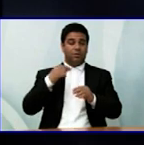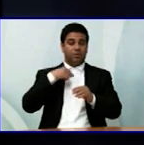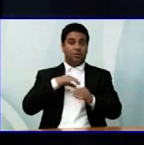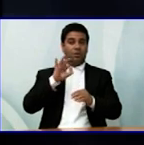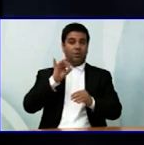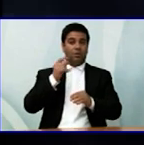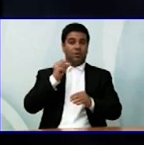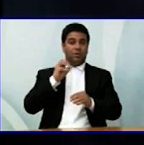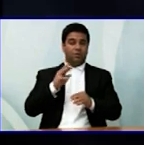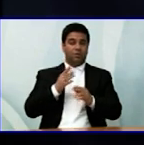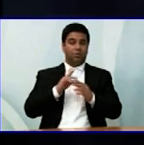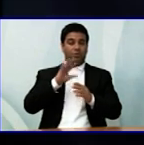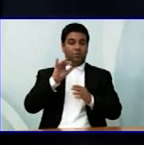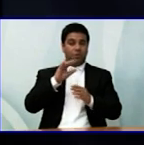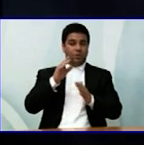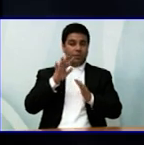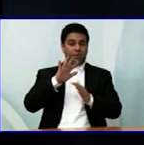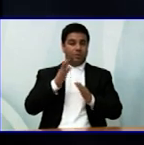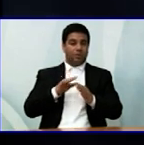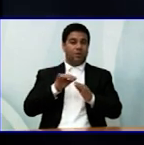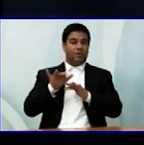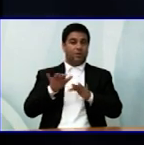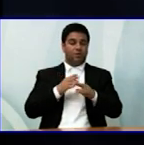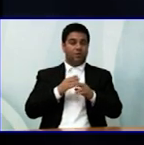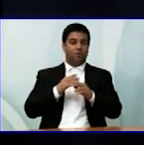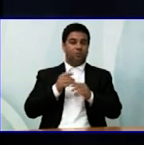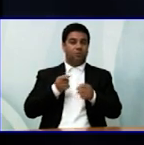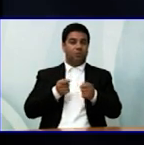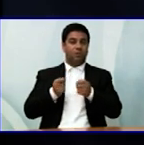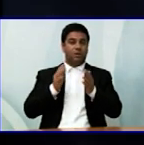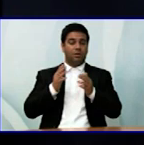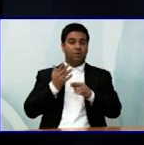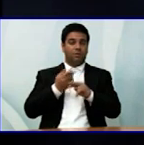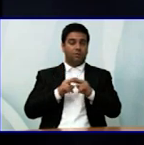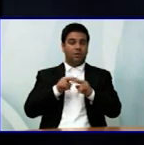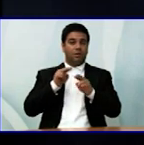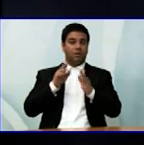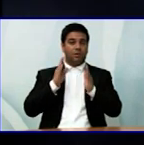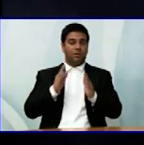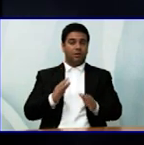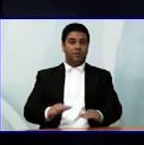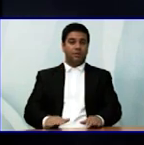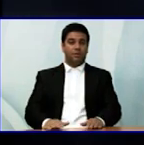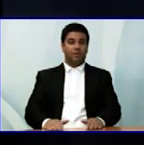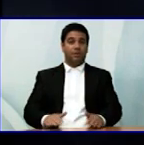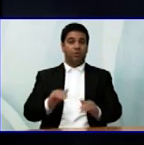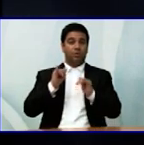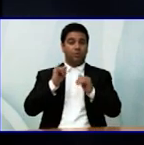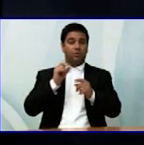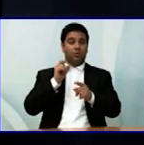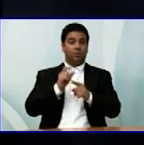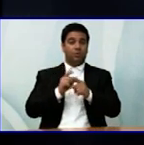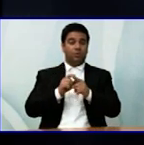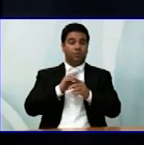organizmdagi butun jarayonlarni boshqaradi va nazorat qiladi. Yomon so'z